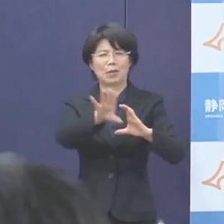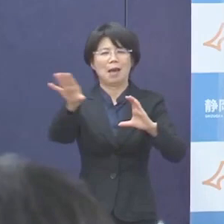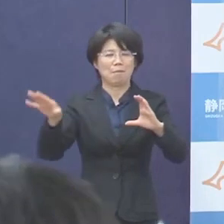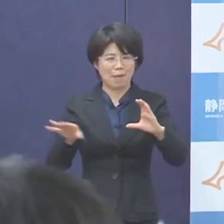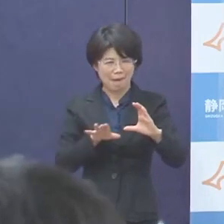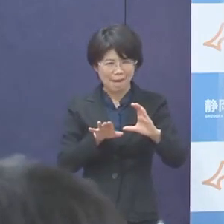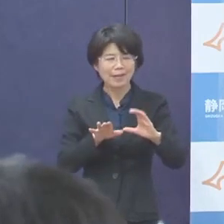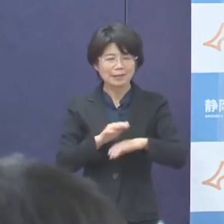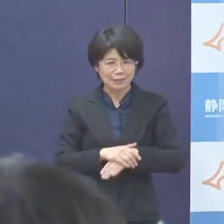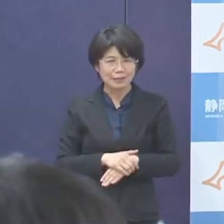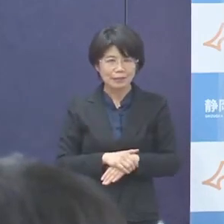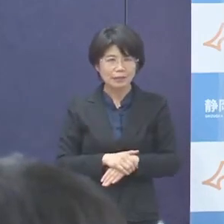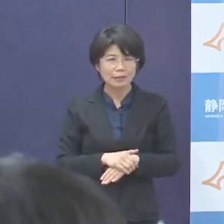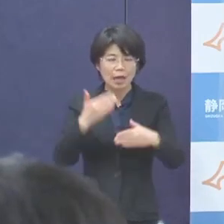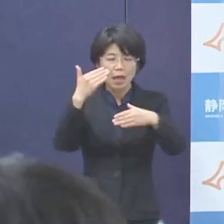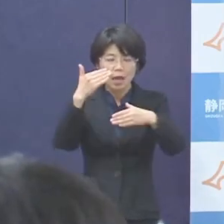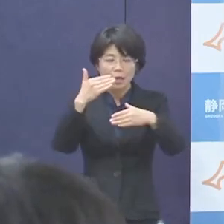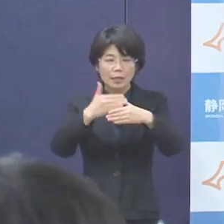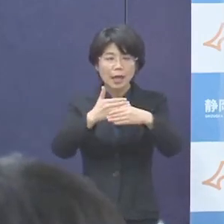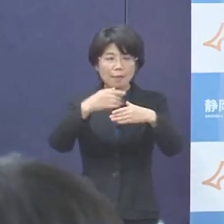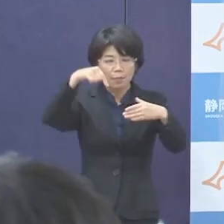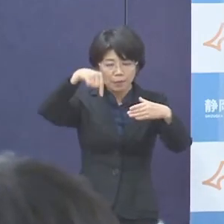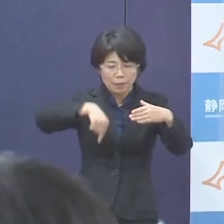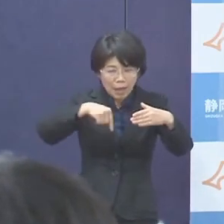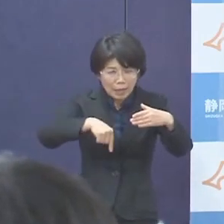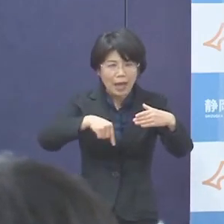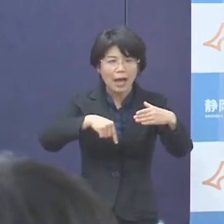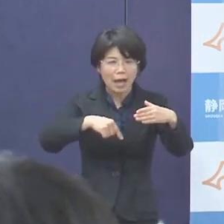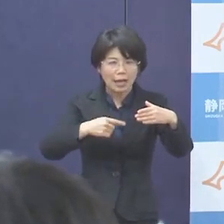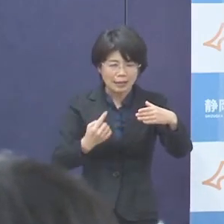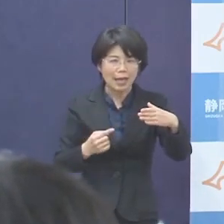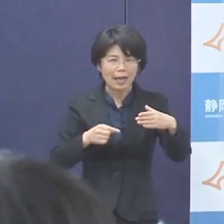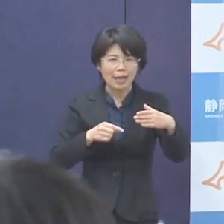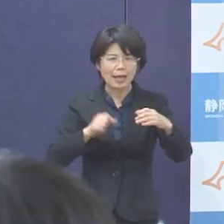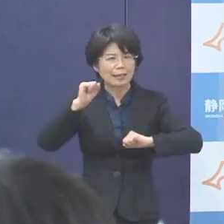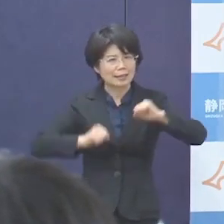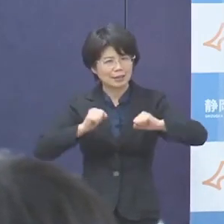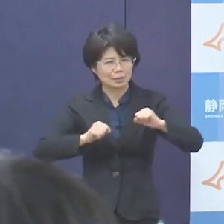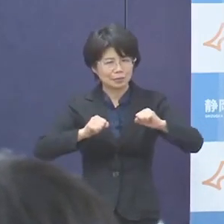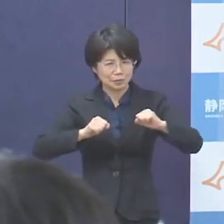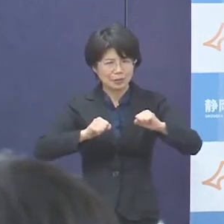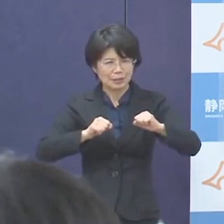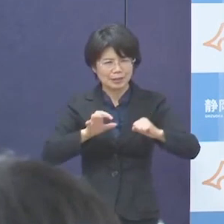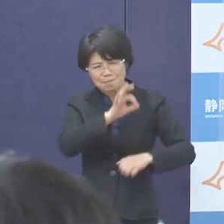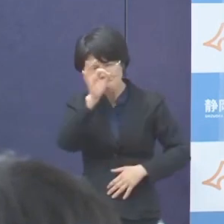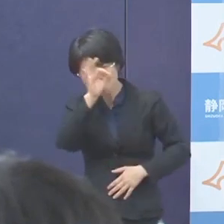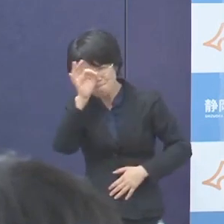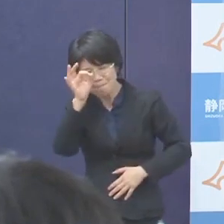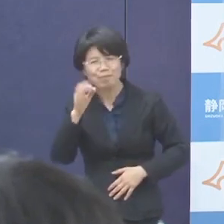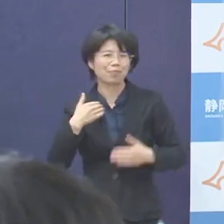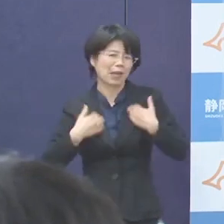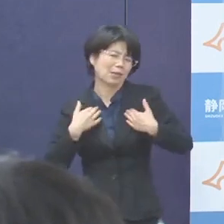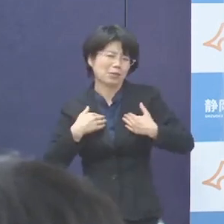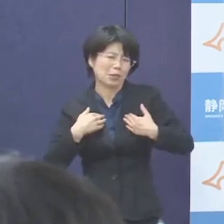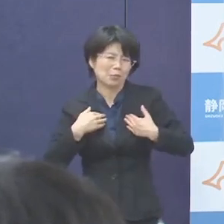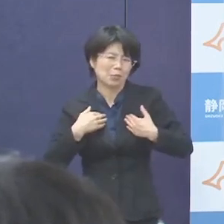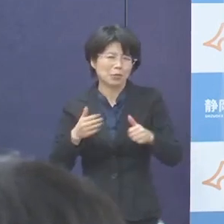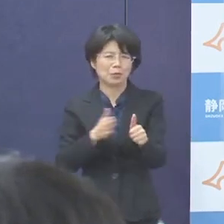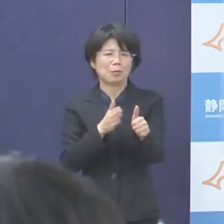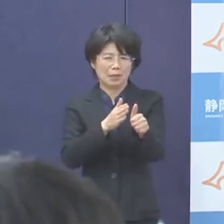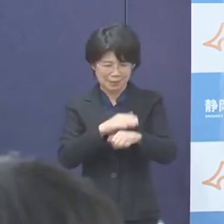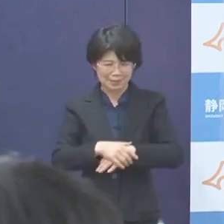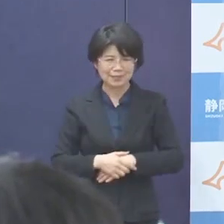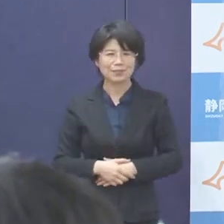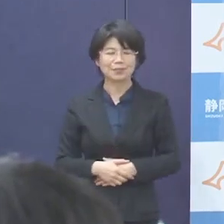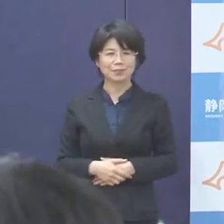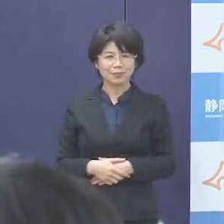ない県内観光の促進を狙ったキャンペーンでございます。こちらはですね、ちょっと上の方に点線で囲